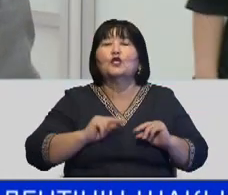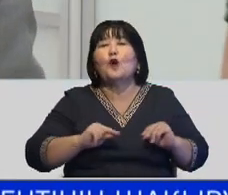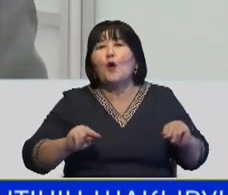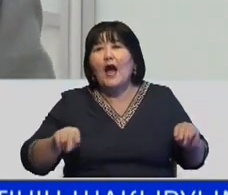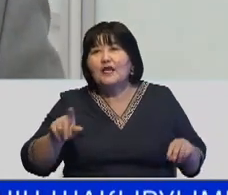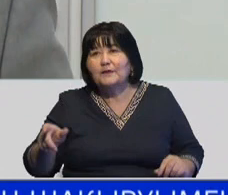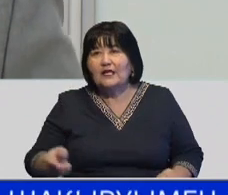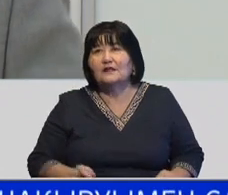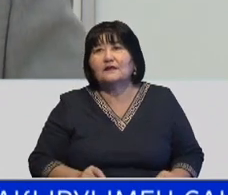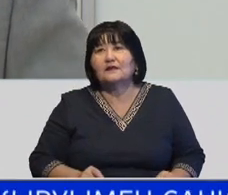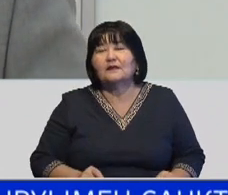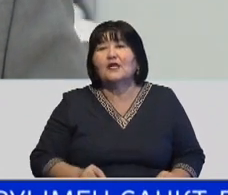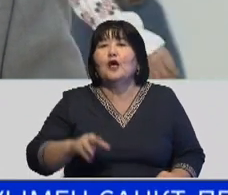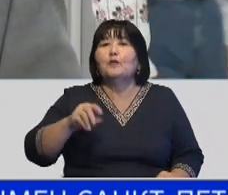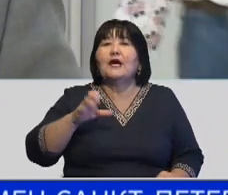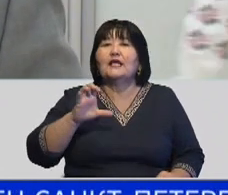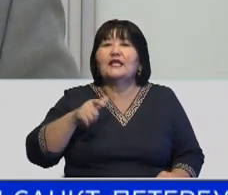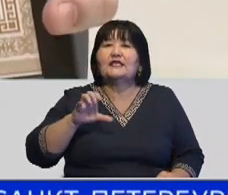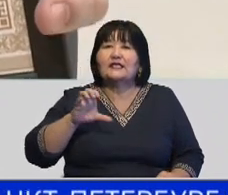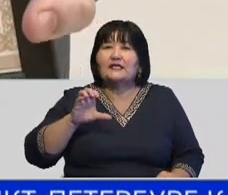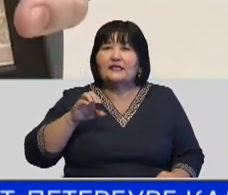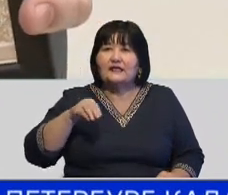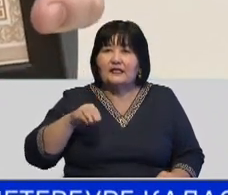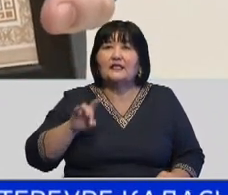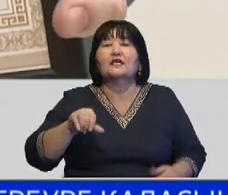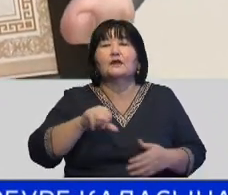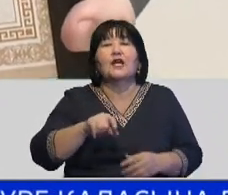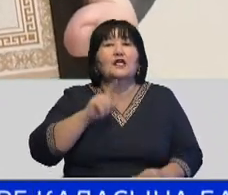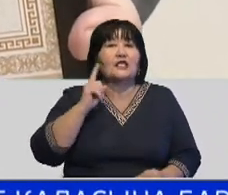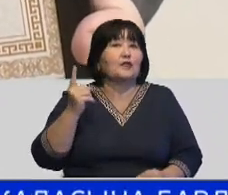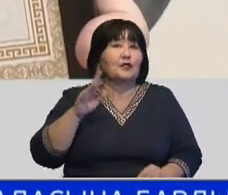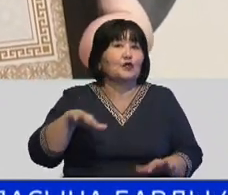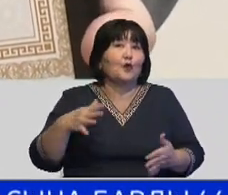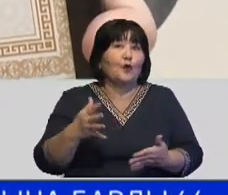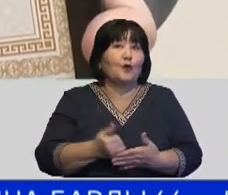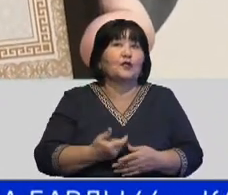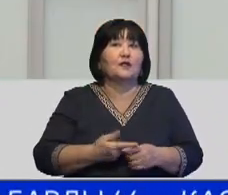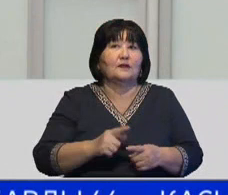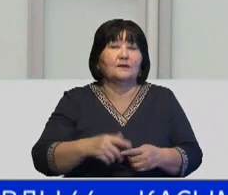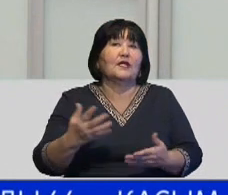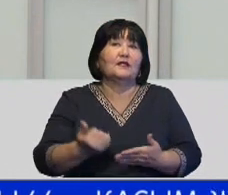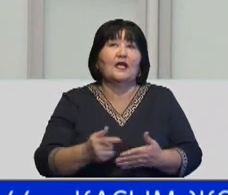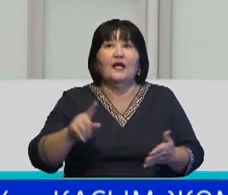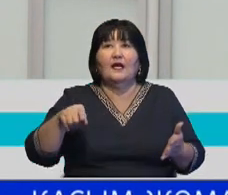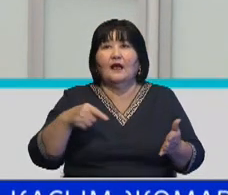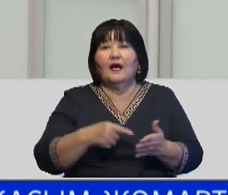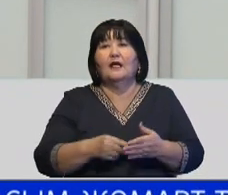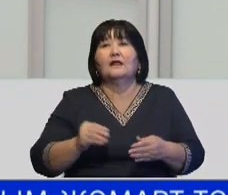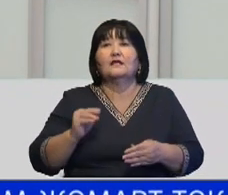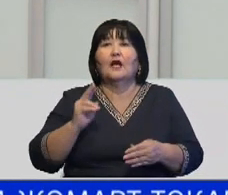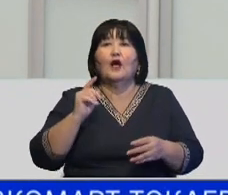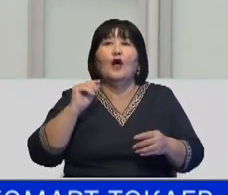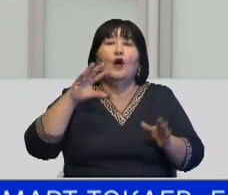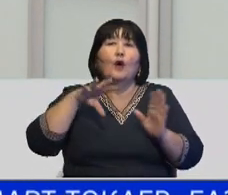мұғалімдер, магистрлер барлығы қатысқан болатын. Сол жақсыдан бірінші орын алған болатын. Сол қазір марапатқа ие болып жатырмын. Қалалық қосыл жастар